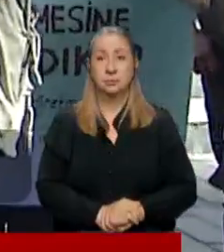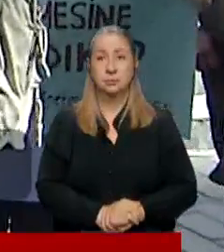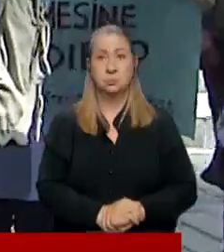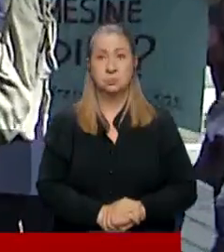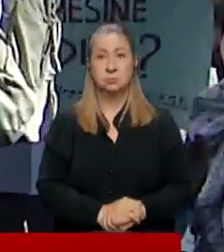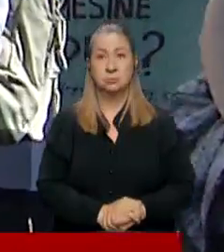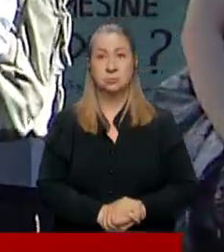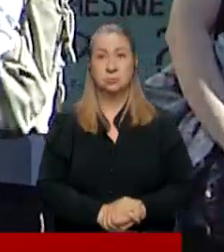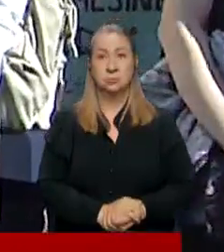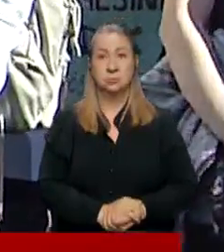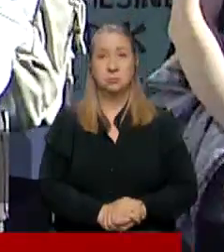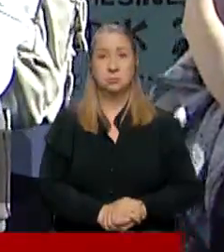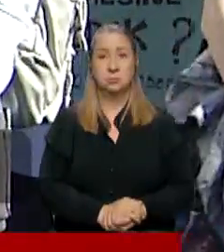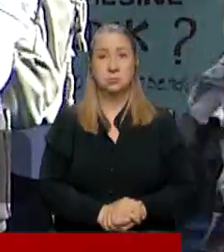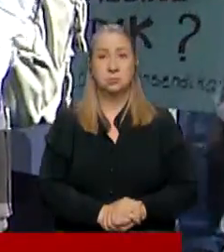bir yaşam